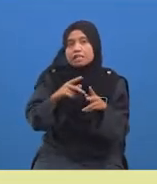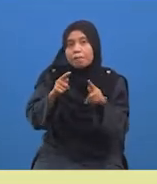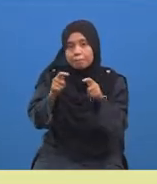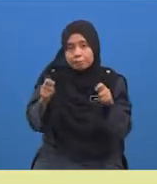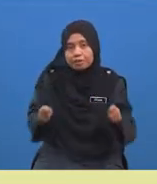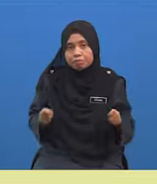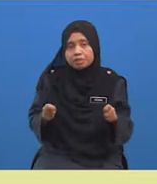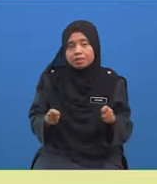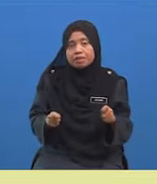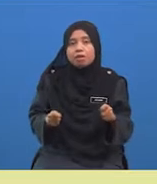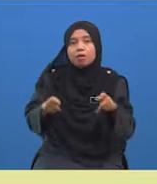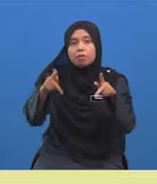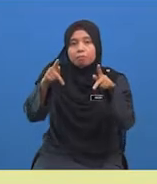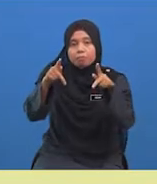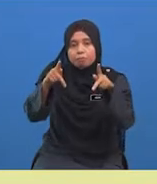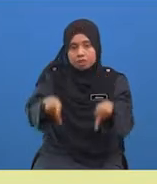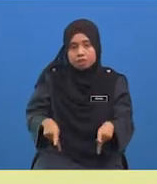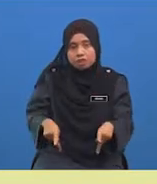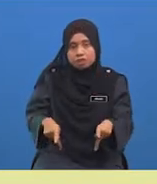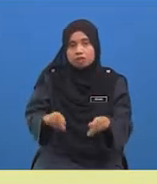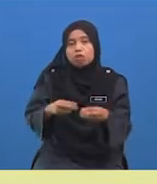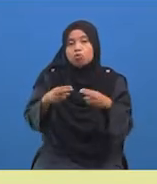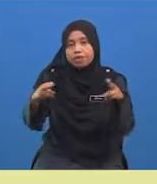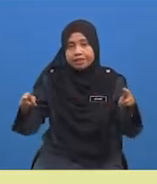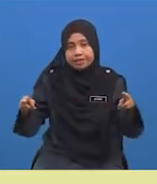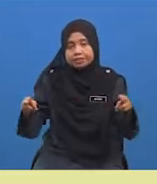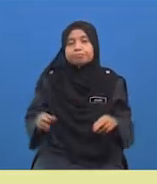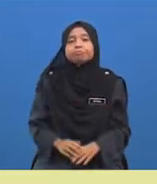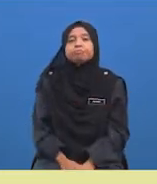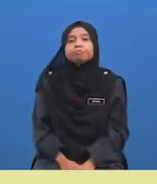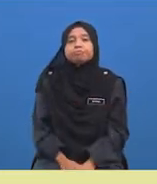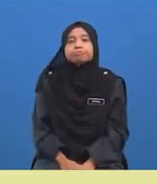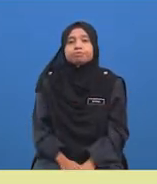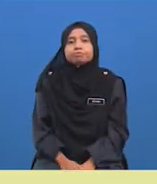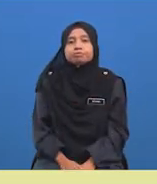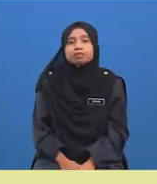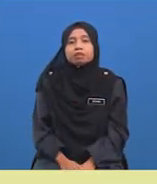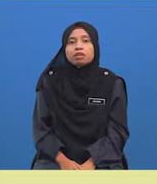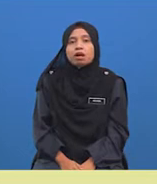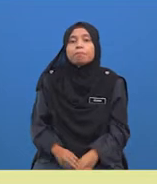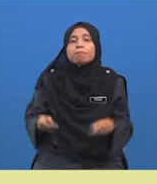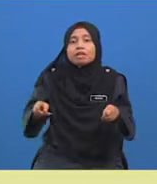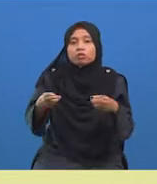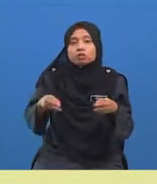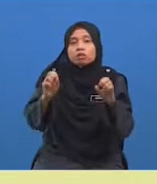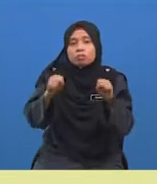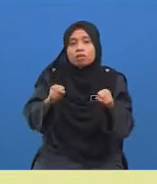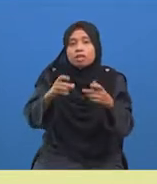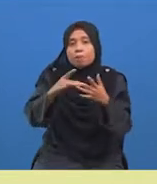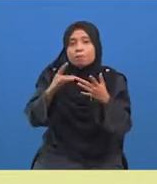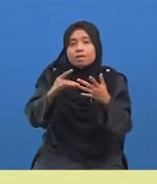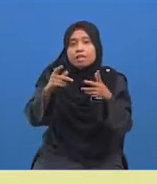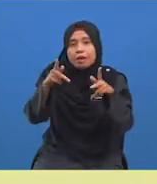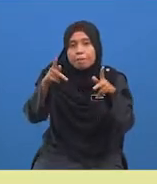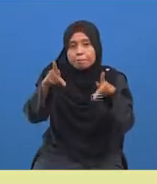penempatan pekerja. Manakala huraiannya seperti berikut, pihak pengurusan boleh memilih